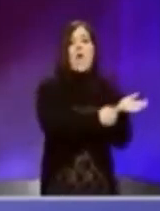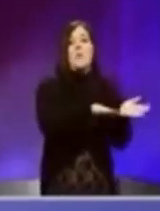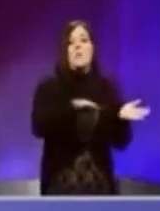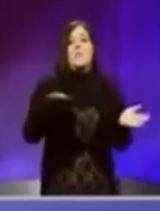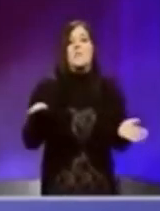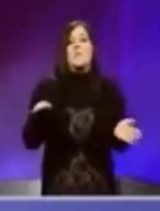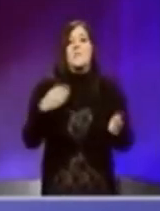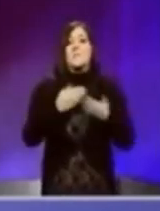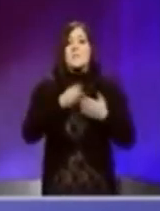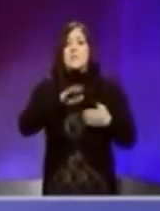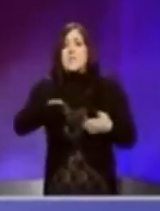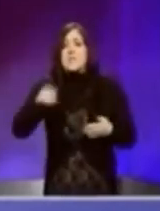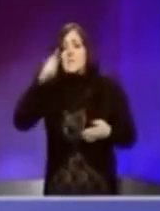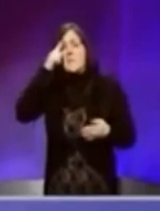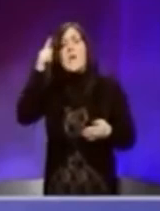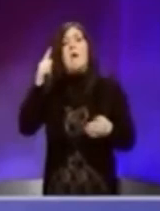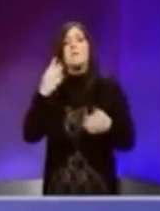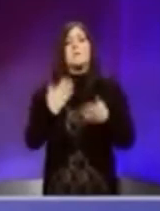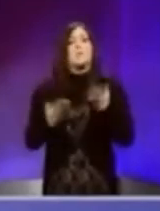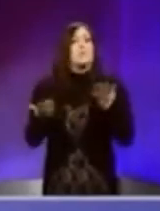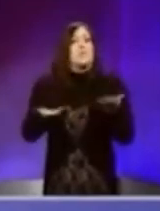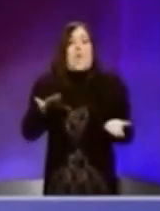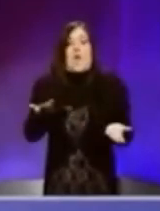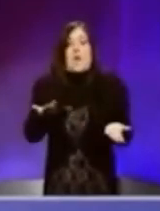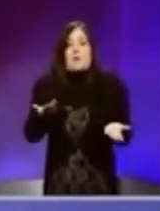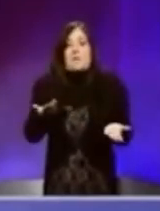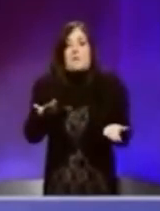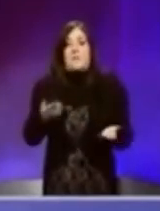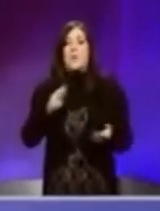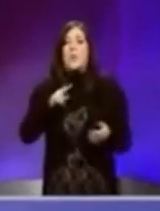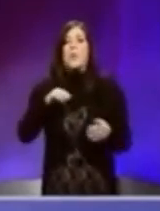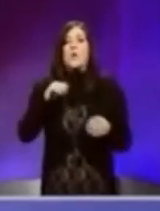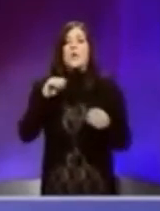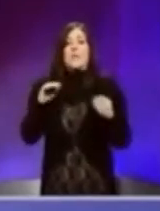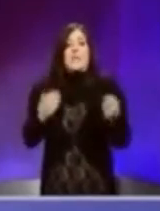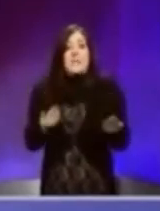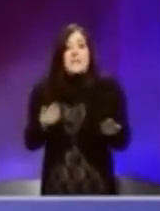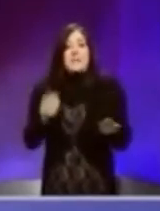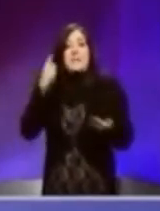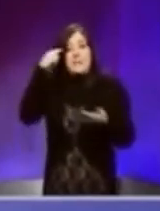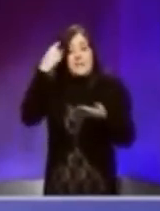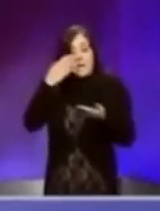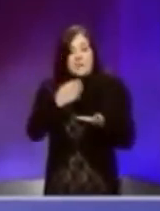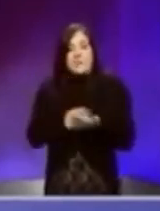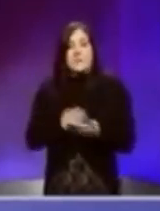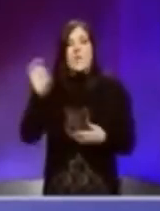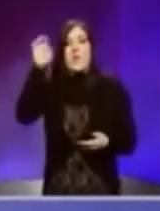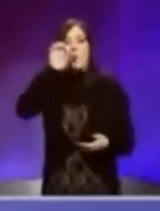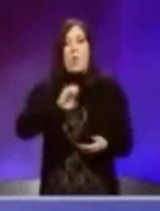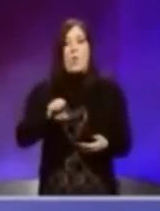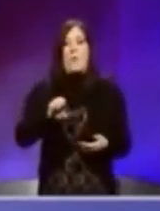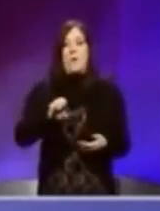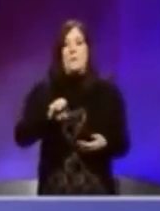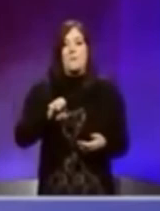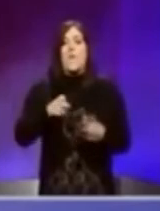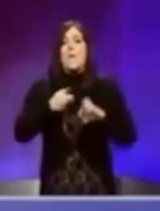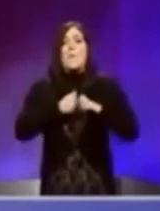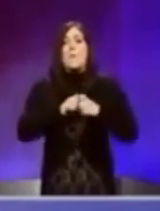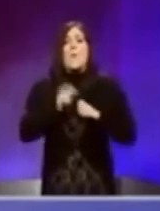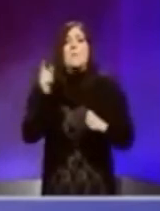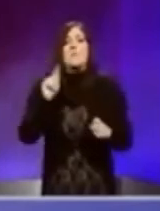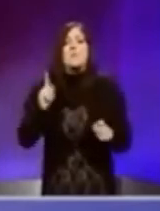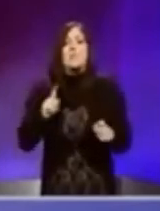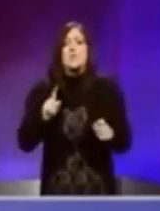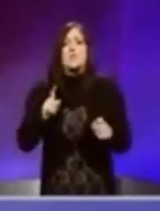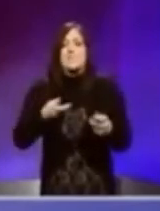x'pożizzjoni kellha l-Unjoni Ewropea fil-konfront tal-lobby tat-tabak fuq livell Ewropew. U importanti li dawn